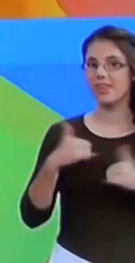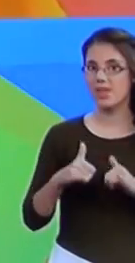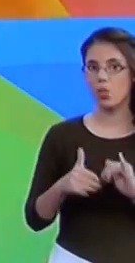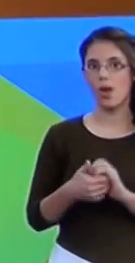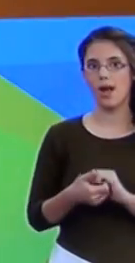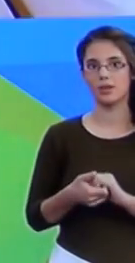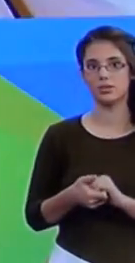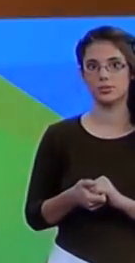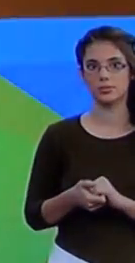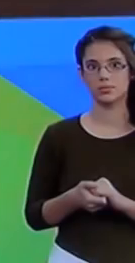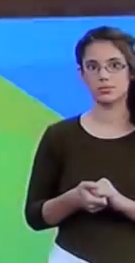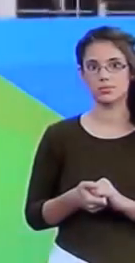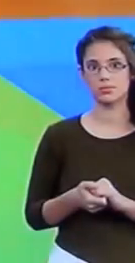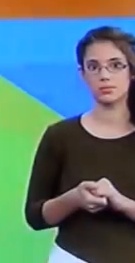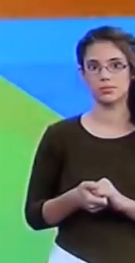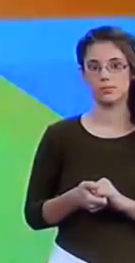Indulás!